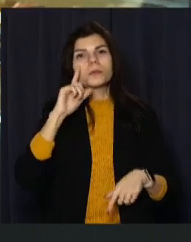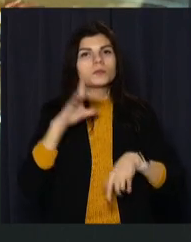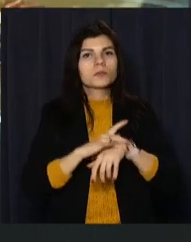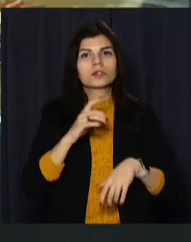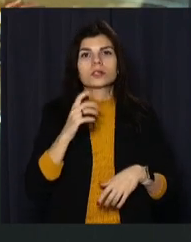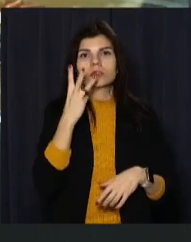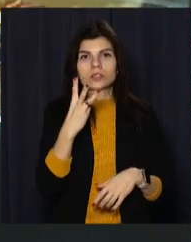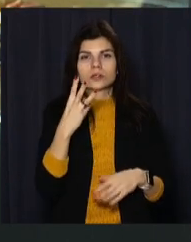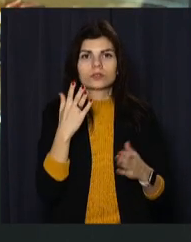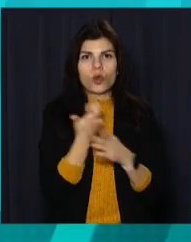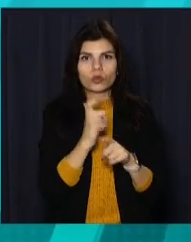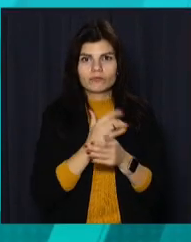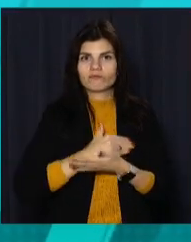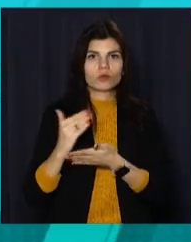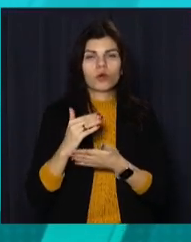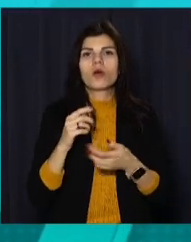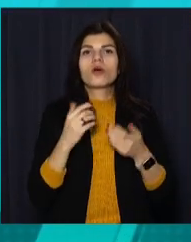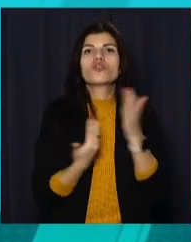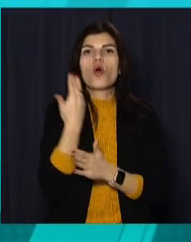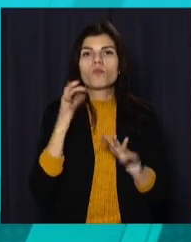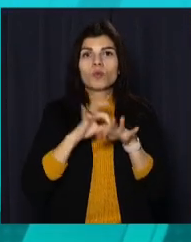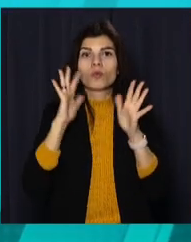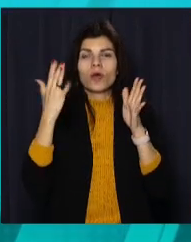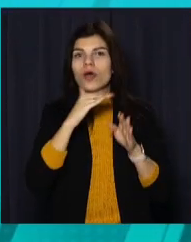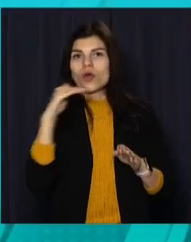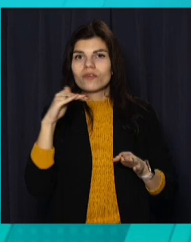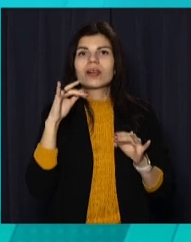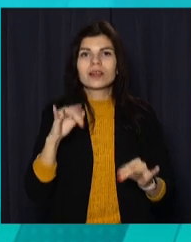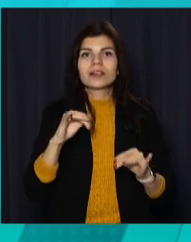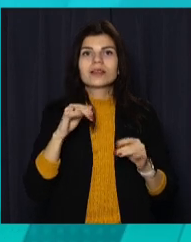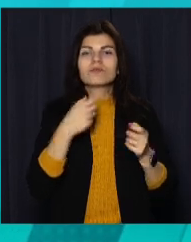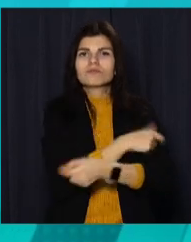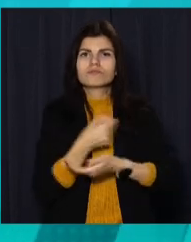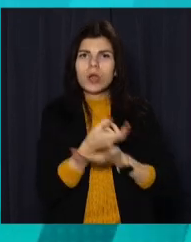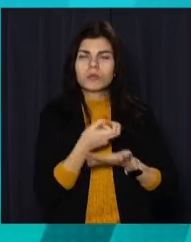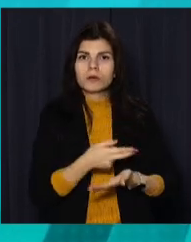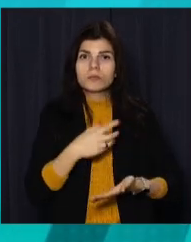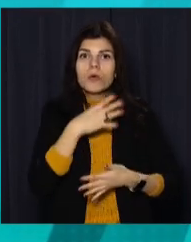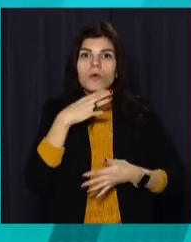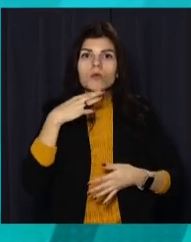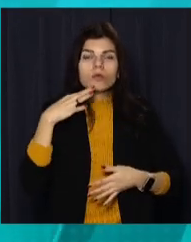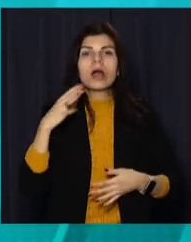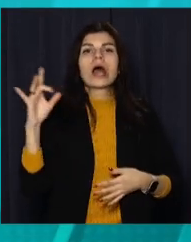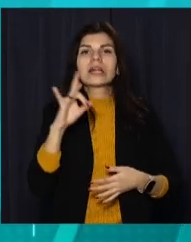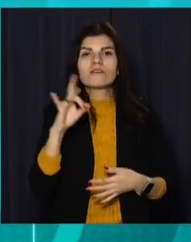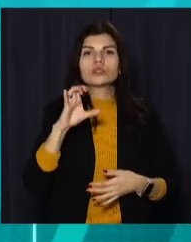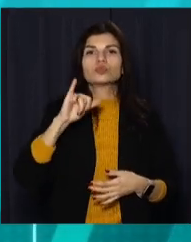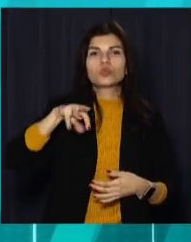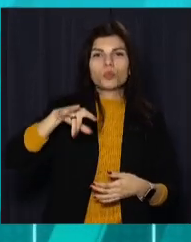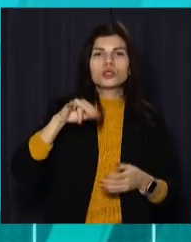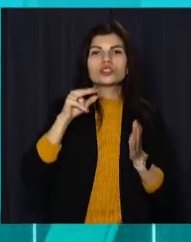3 критичні показники – число нових випадків, рівень та динаміка госпіталізацій. У Рівненській, Сумській